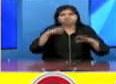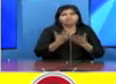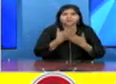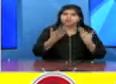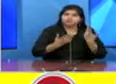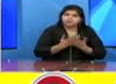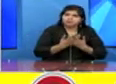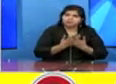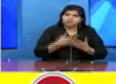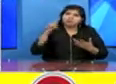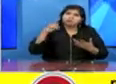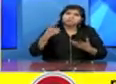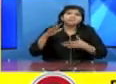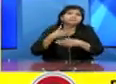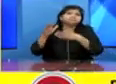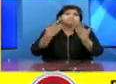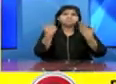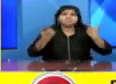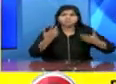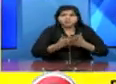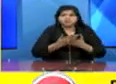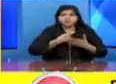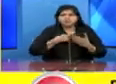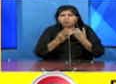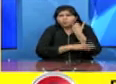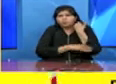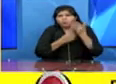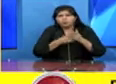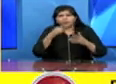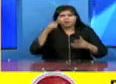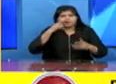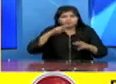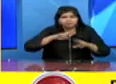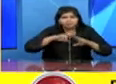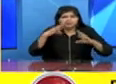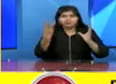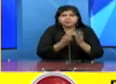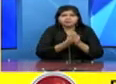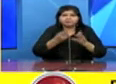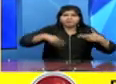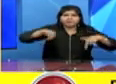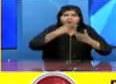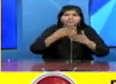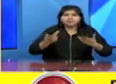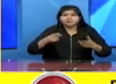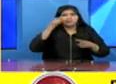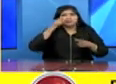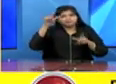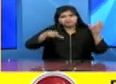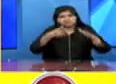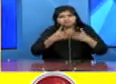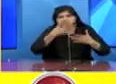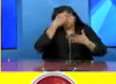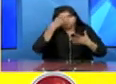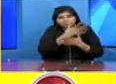हैं। खास करके मेरे गरीब भाई बहनों को देखता हूं तो जरूर लगता है कि उनको लगता होगा कि